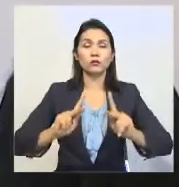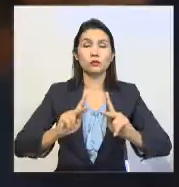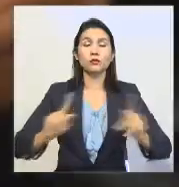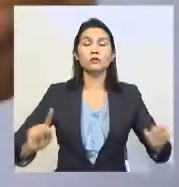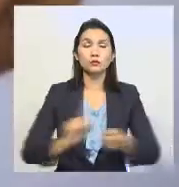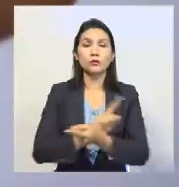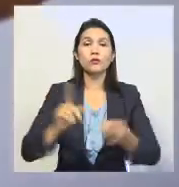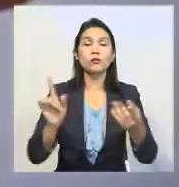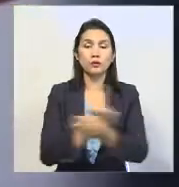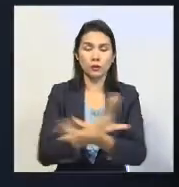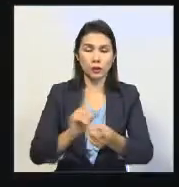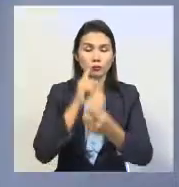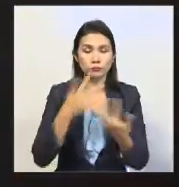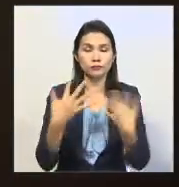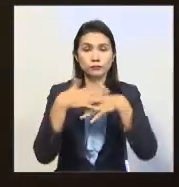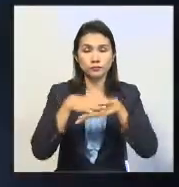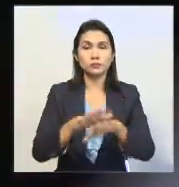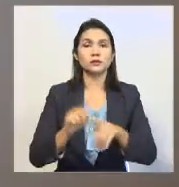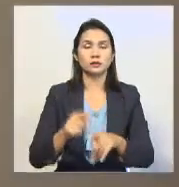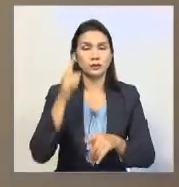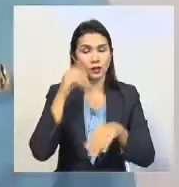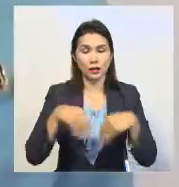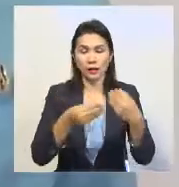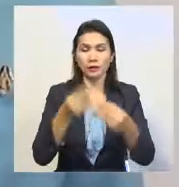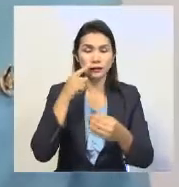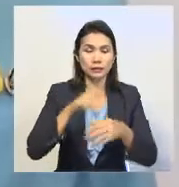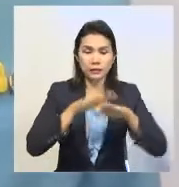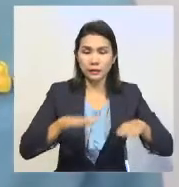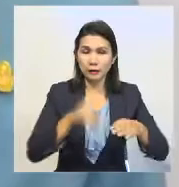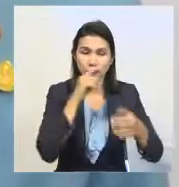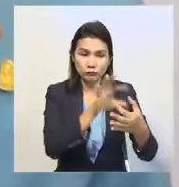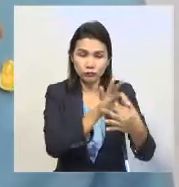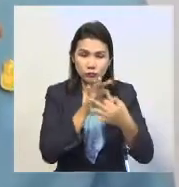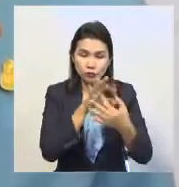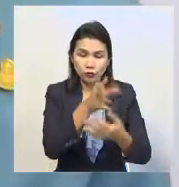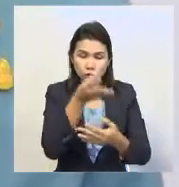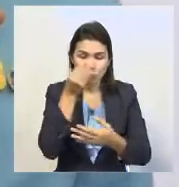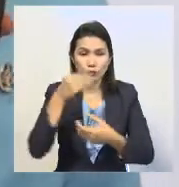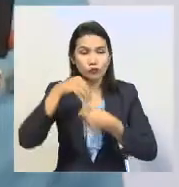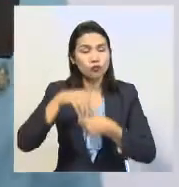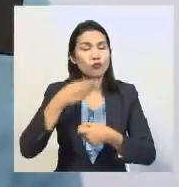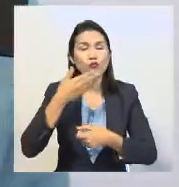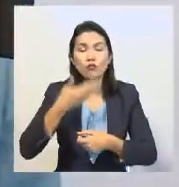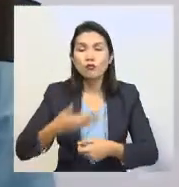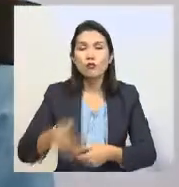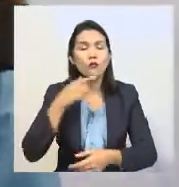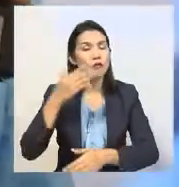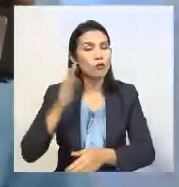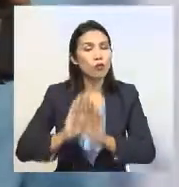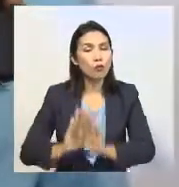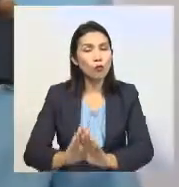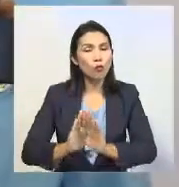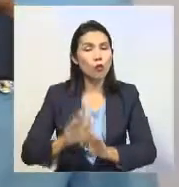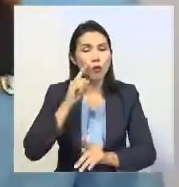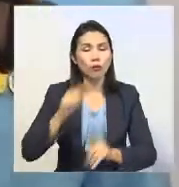ครับและก็ขอให้เด็กและเยาวชนเนี่ยช่วยการรักษาสืบสานต่อยอดดำรงไว้ซึ่งมรดกทางวัฒนธรรมอันล้